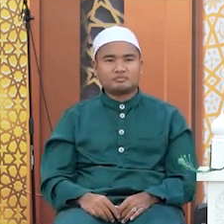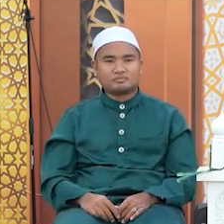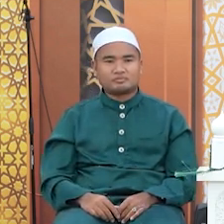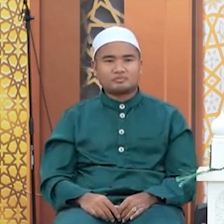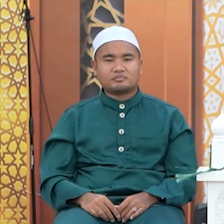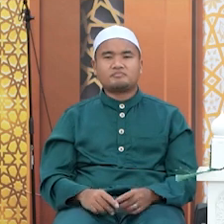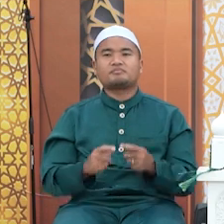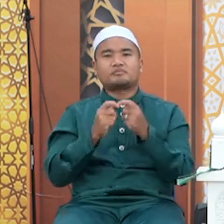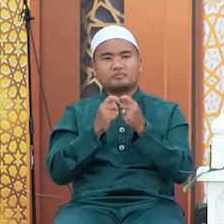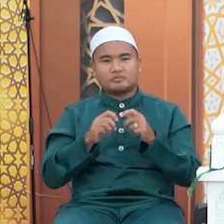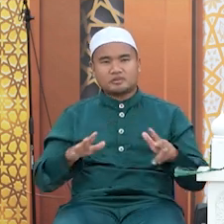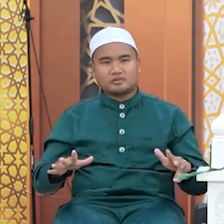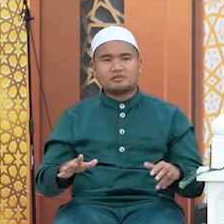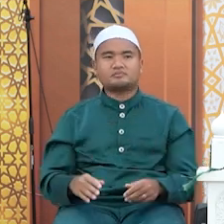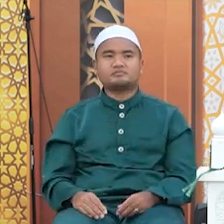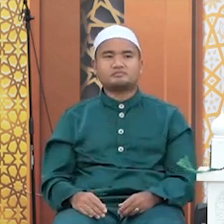Sakinah, tenang.